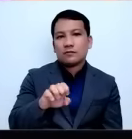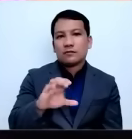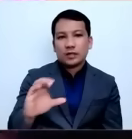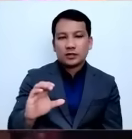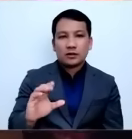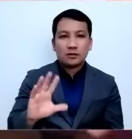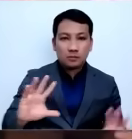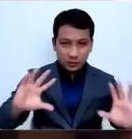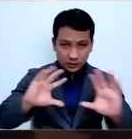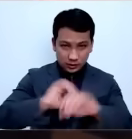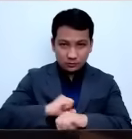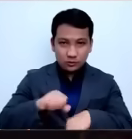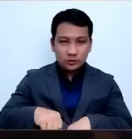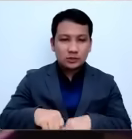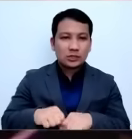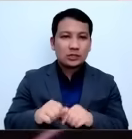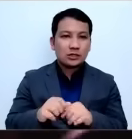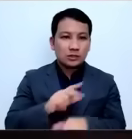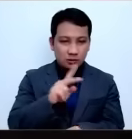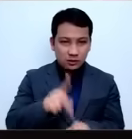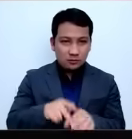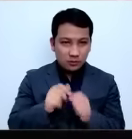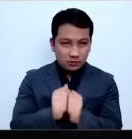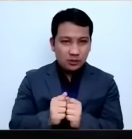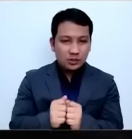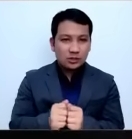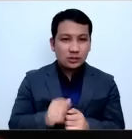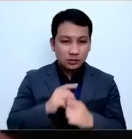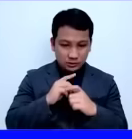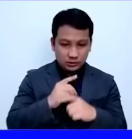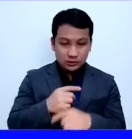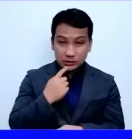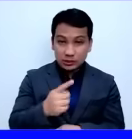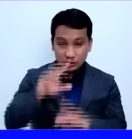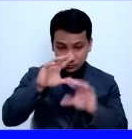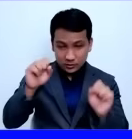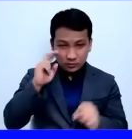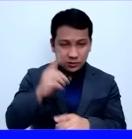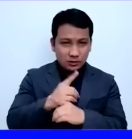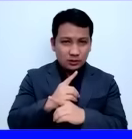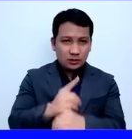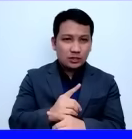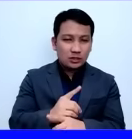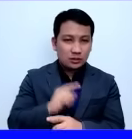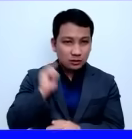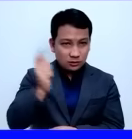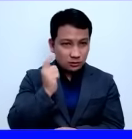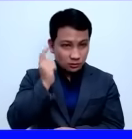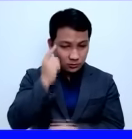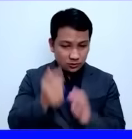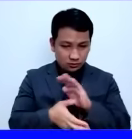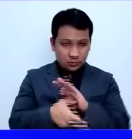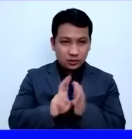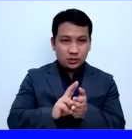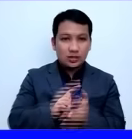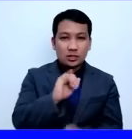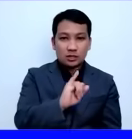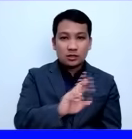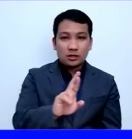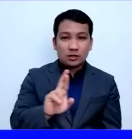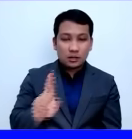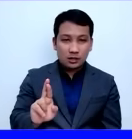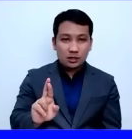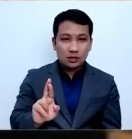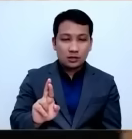din ng kanyang partisipasyon sa APEC Summit, dinepensahan ng Pangulo ang naging hakbang ng gobyerno na i-revise ang implementing rules and